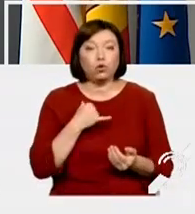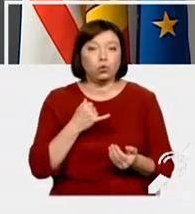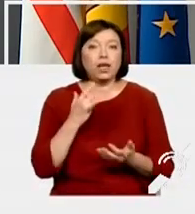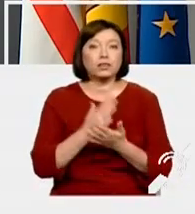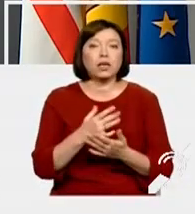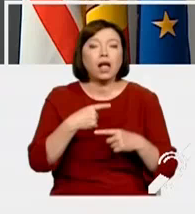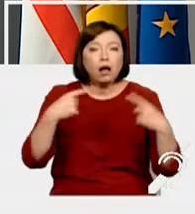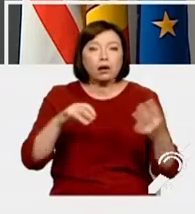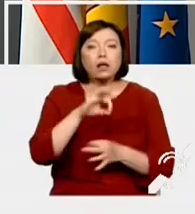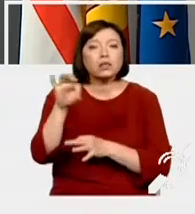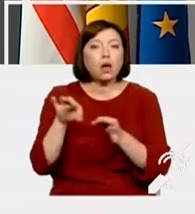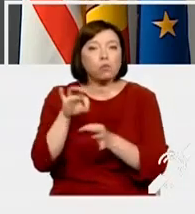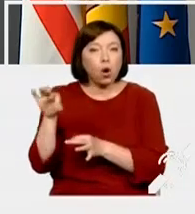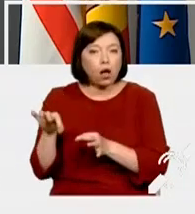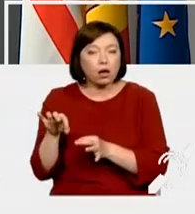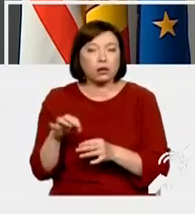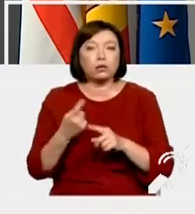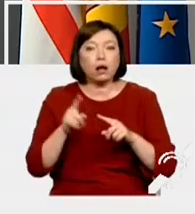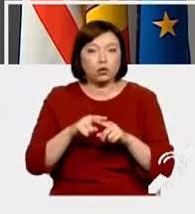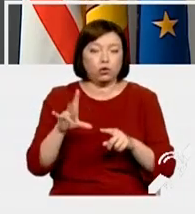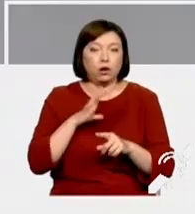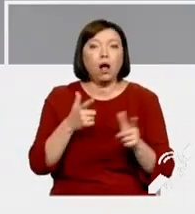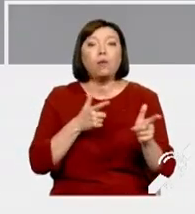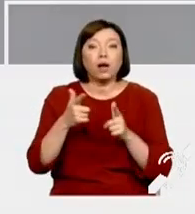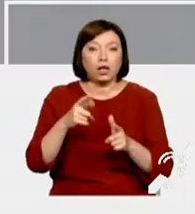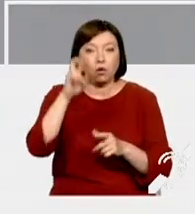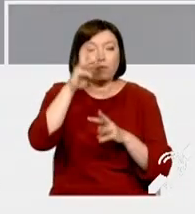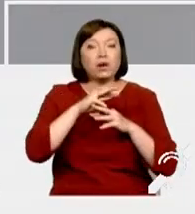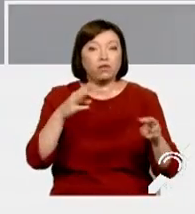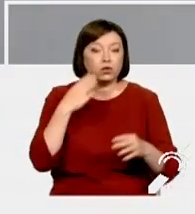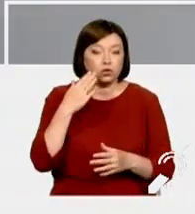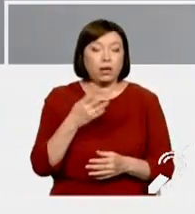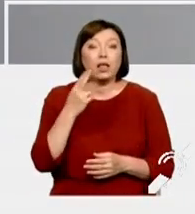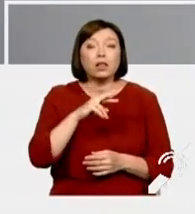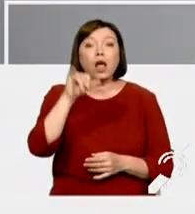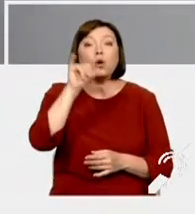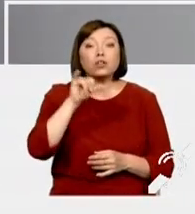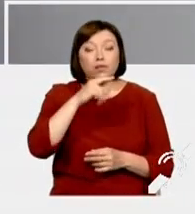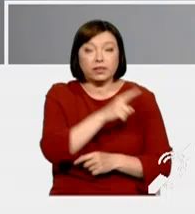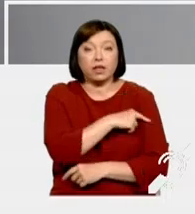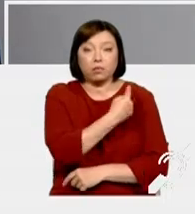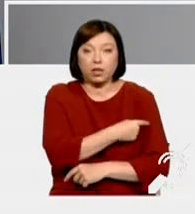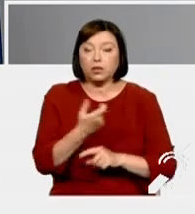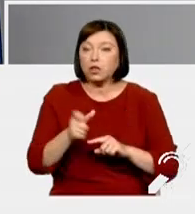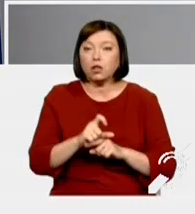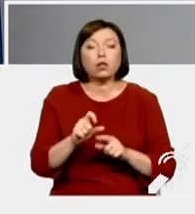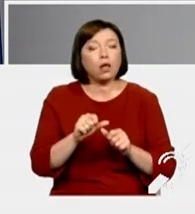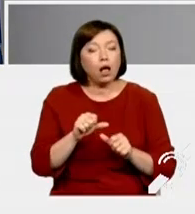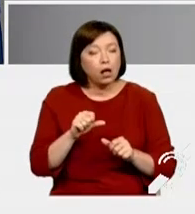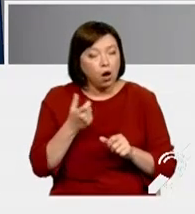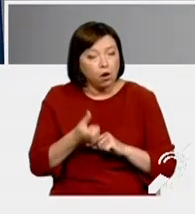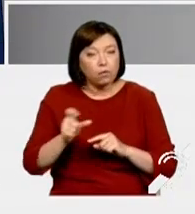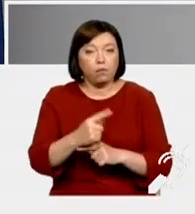multe proiecte anunțate de Guvernul României pentru Universitatea de Medicină aceasta are o deosebită